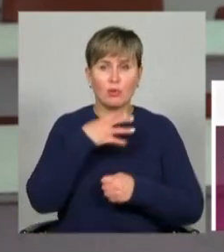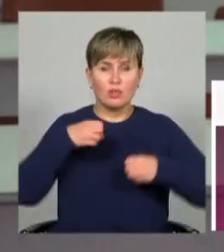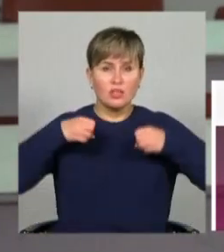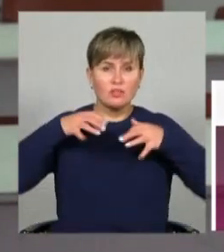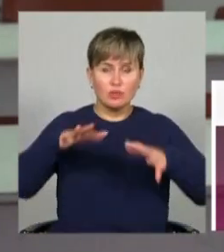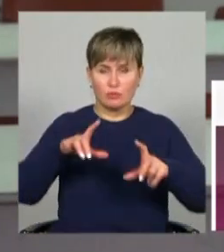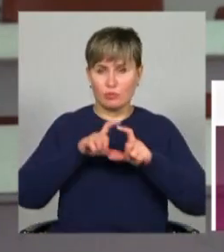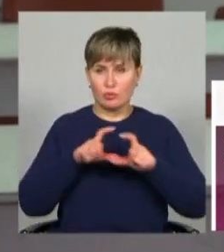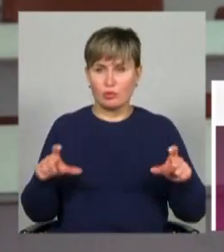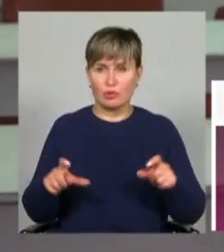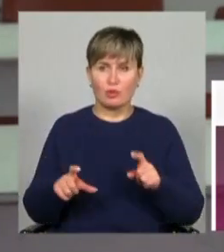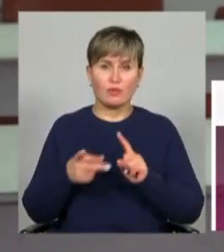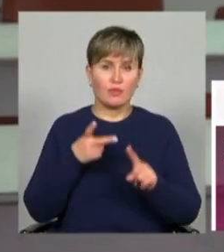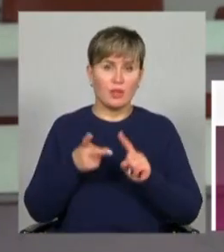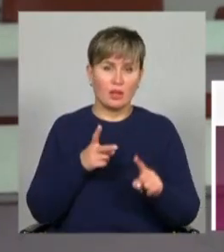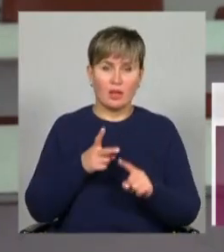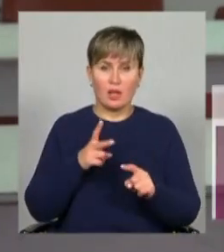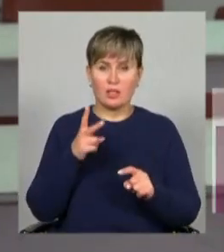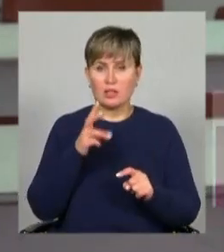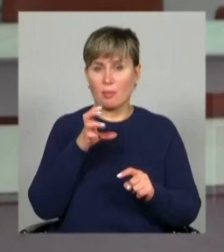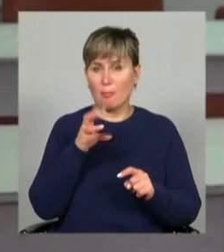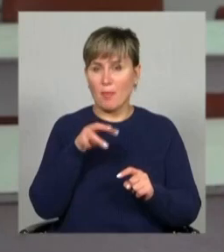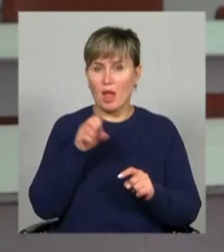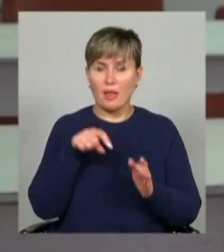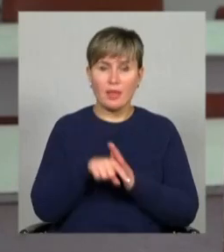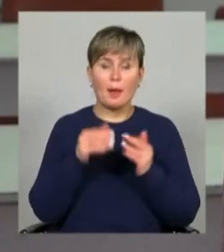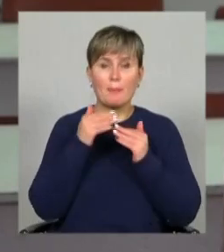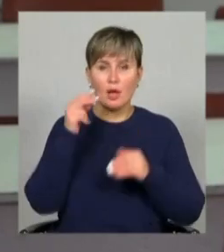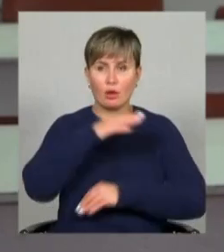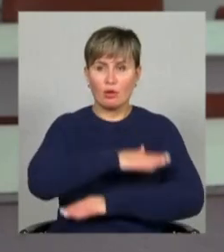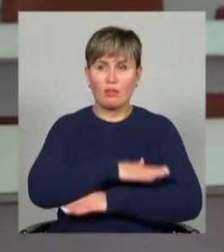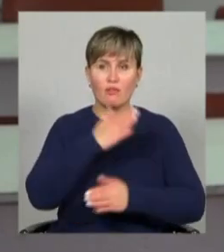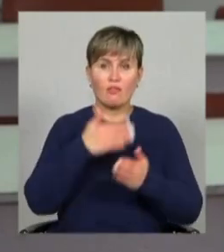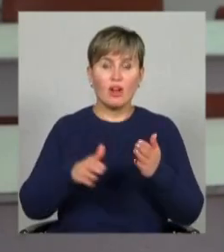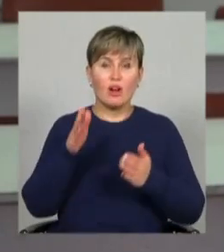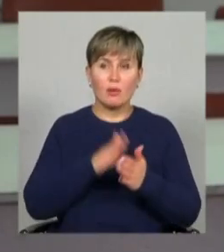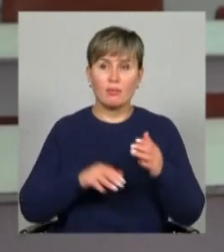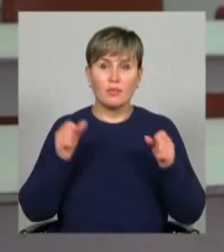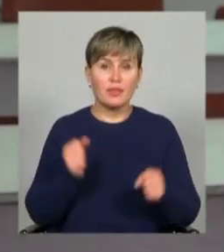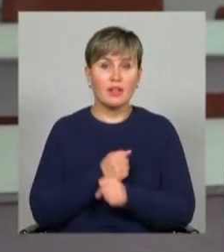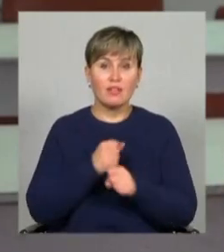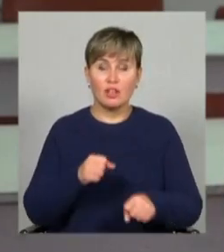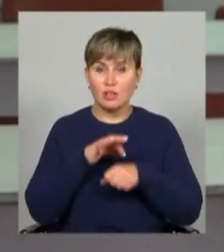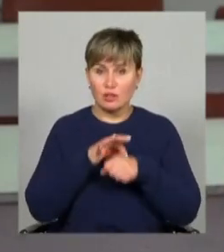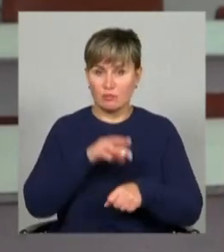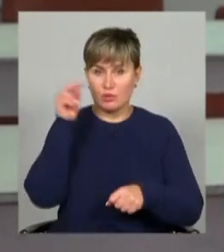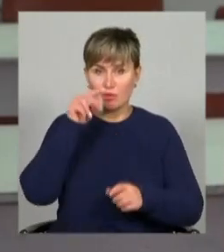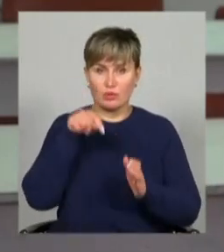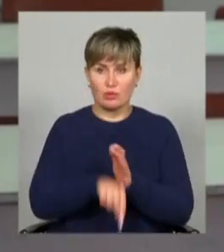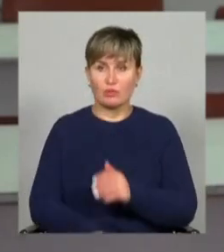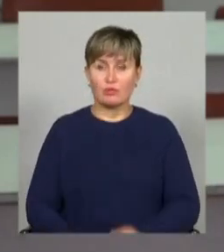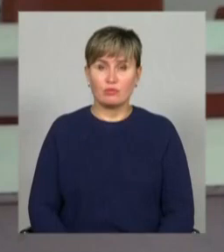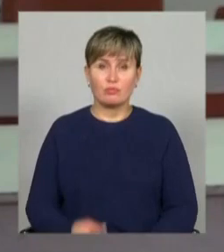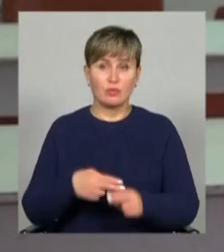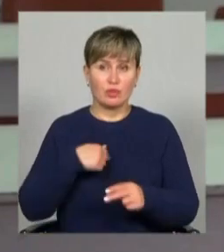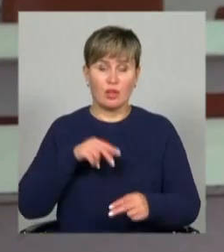в школе. Вторая смена, последние уроки вообще во второй смене невозможно проводить в нашей школе. Так